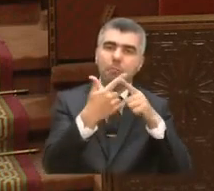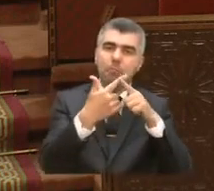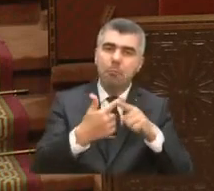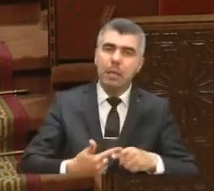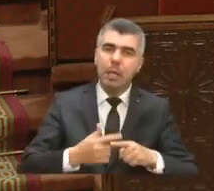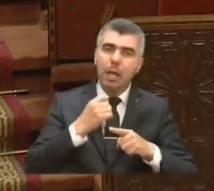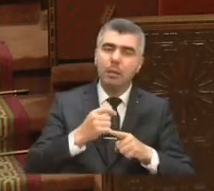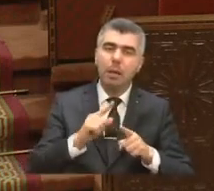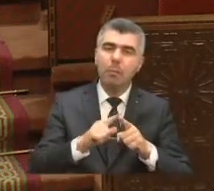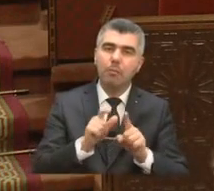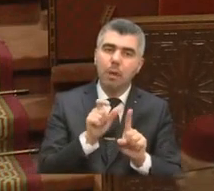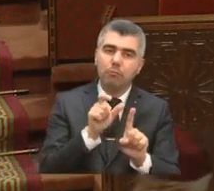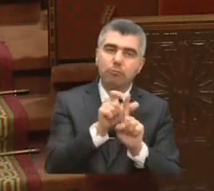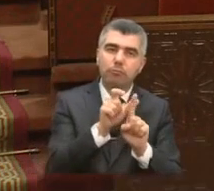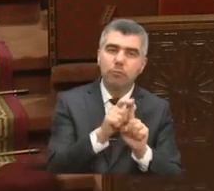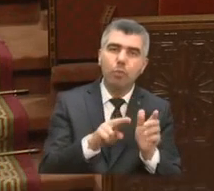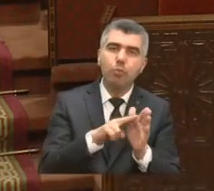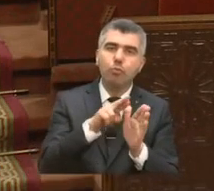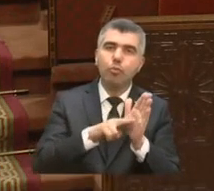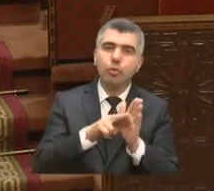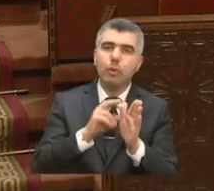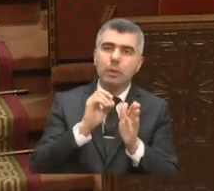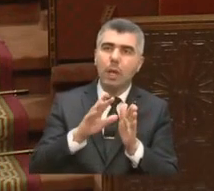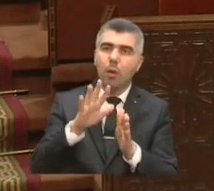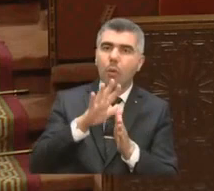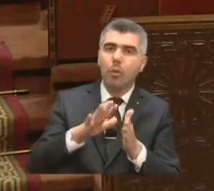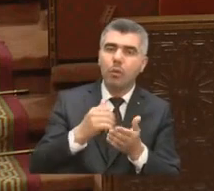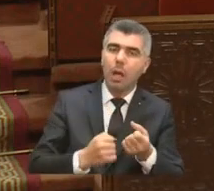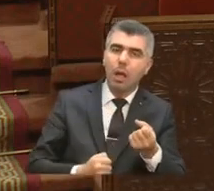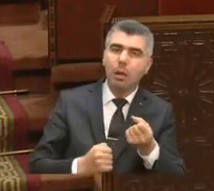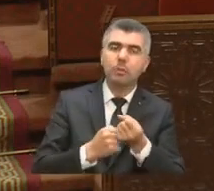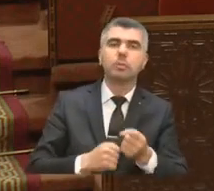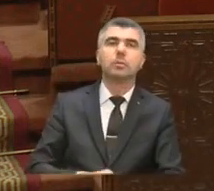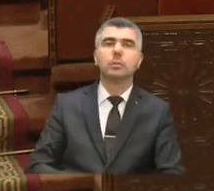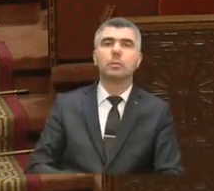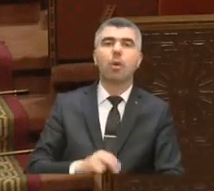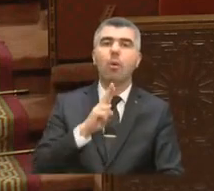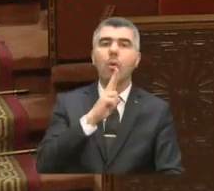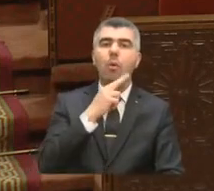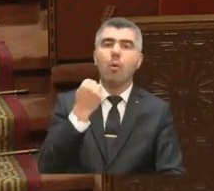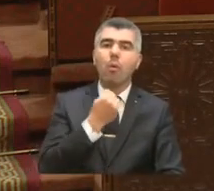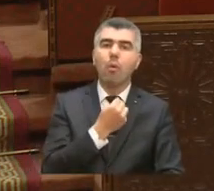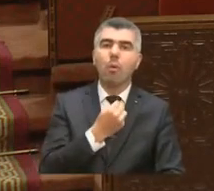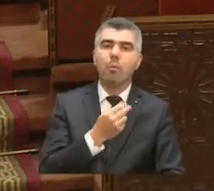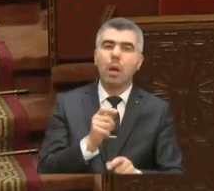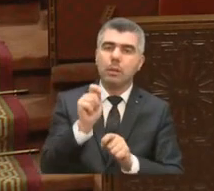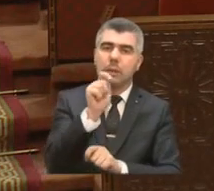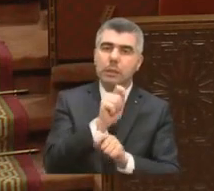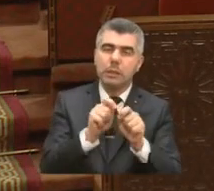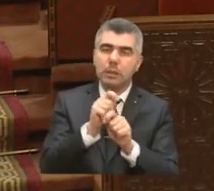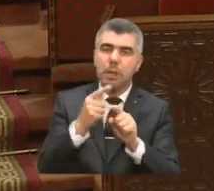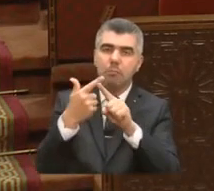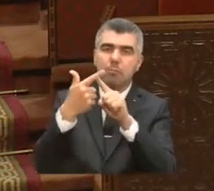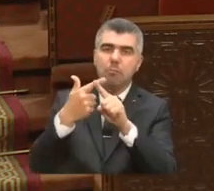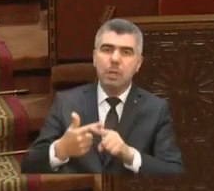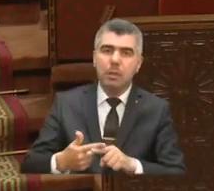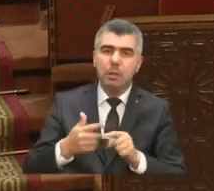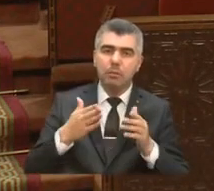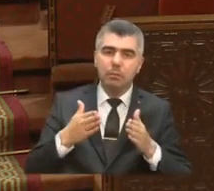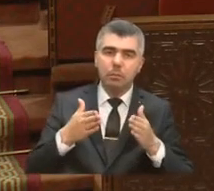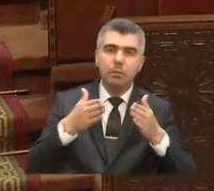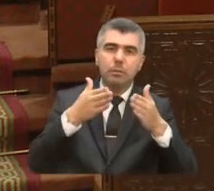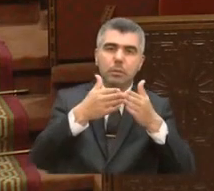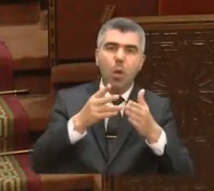من خلال اشراك مجالس الجهات المغربيه تتعمل الحكومه حاليا على دراسه حلول التركيبه الماليه للتطوير الفائق السرعه من